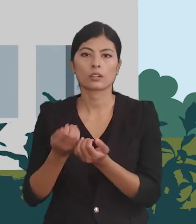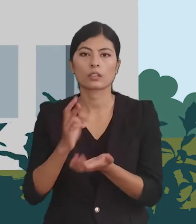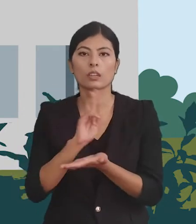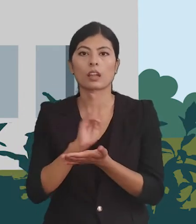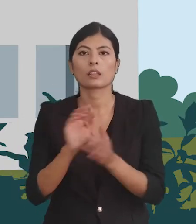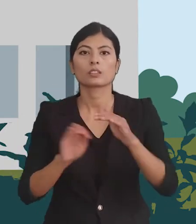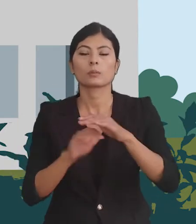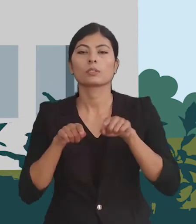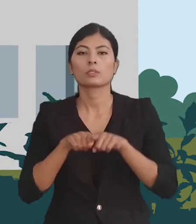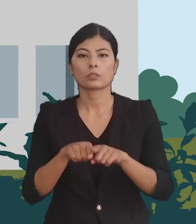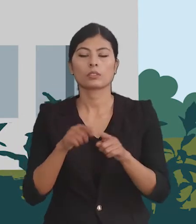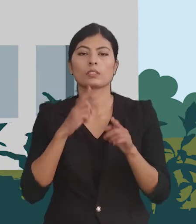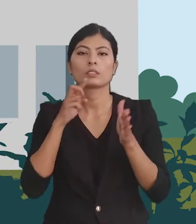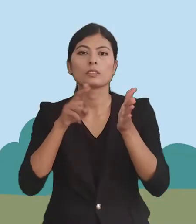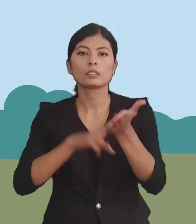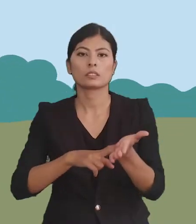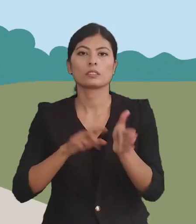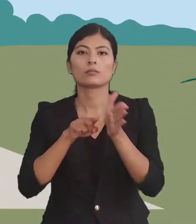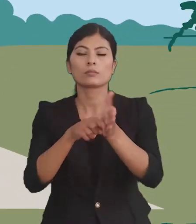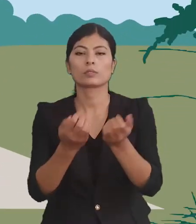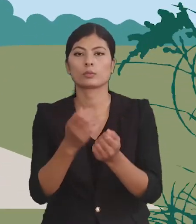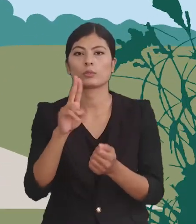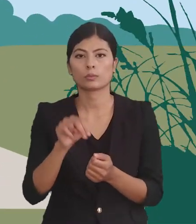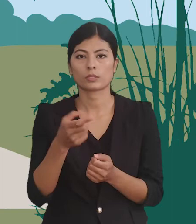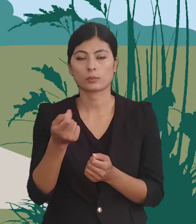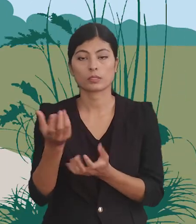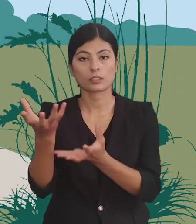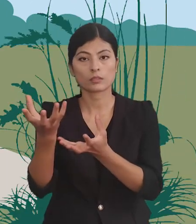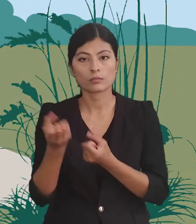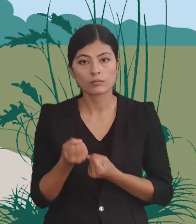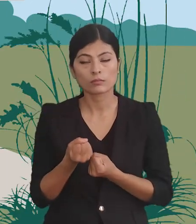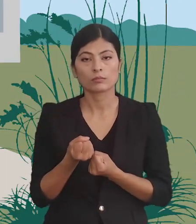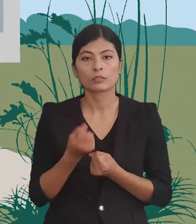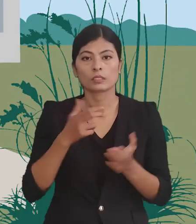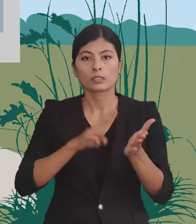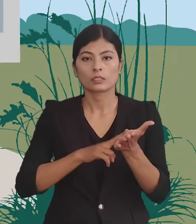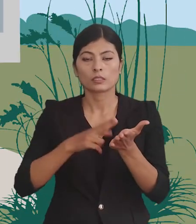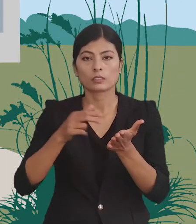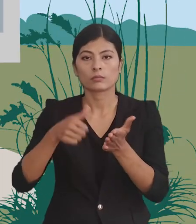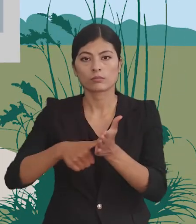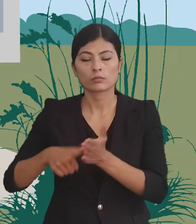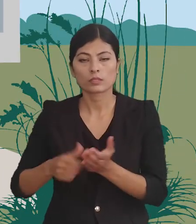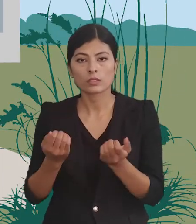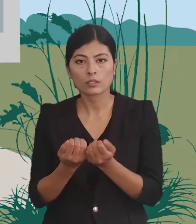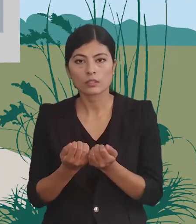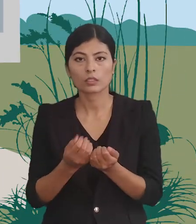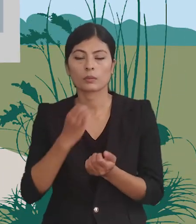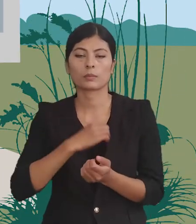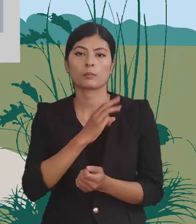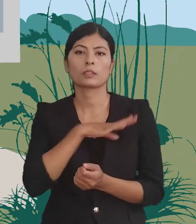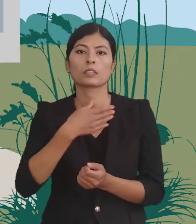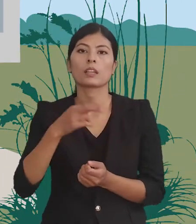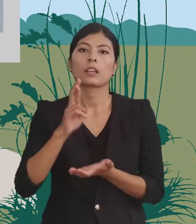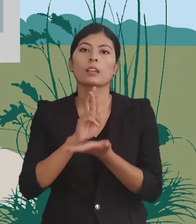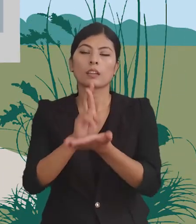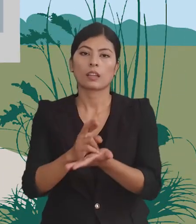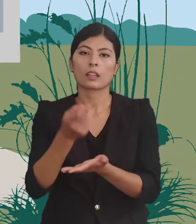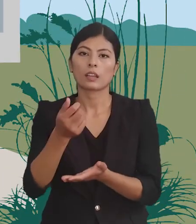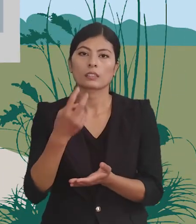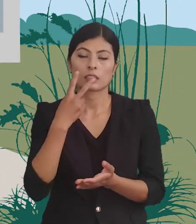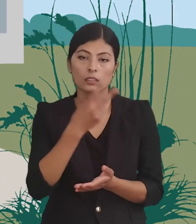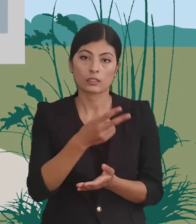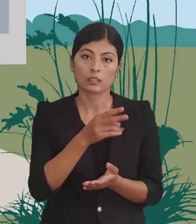के होइया। प्राप्त भेल निवेदन जांच बूझ कैला पर पीड़ित के राहत तथा आर्थिक सहयोग सहयोग करे के पड़े के देखल गेला